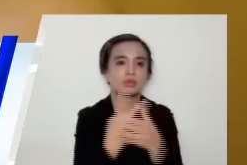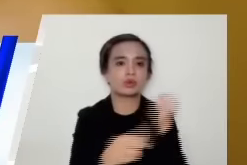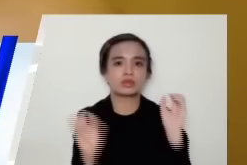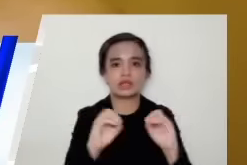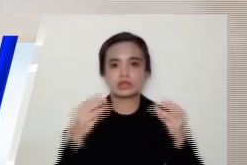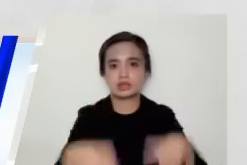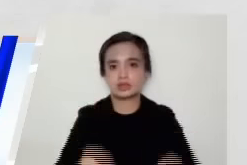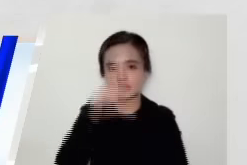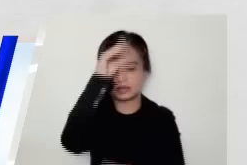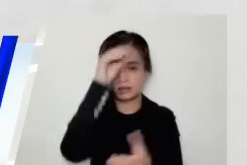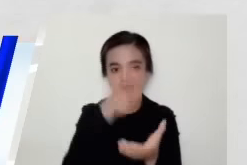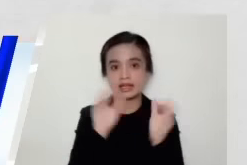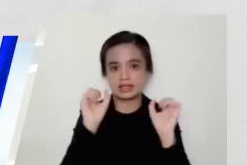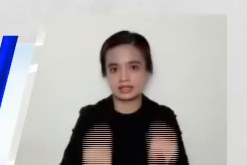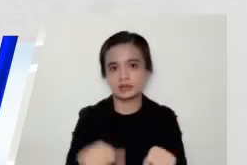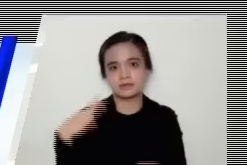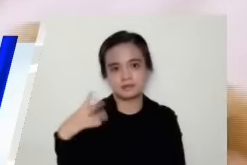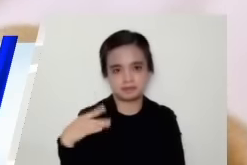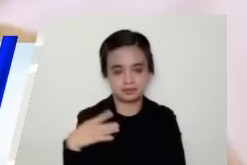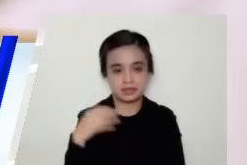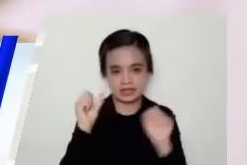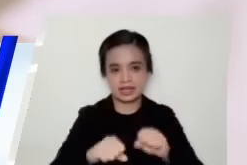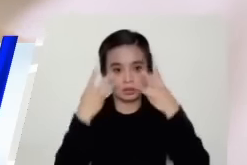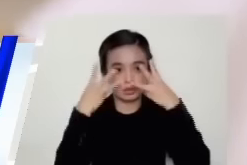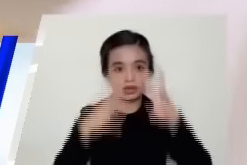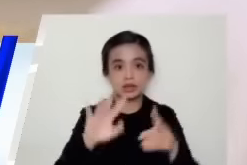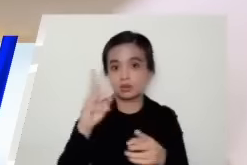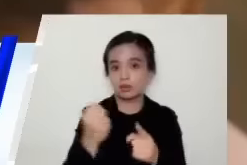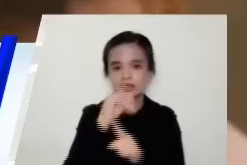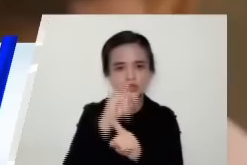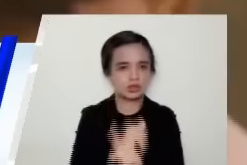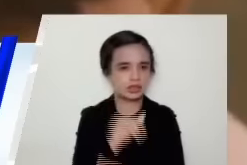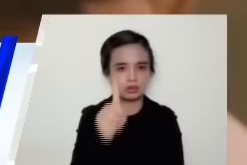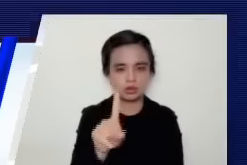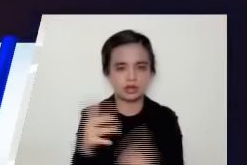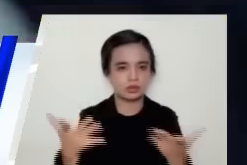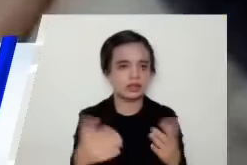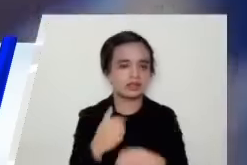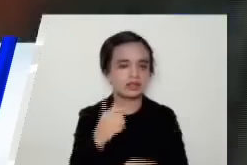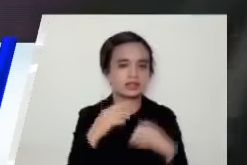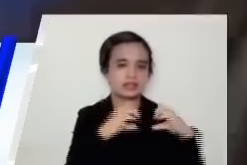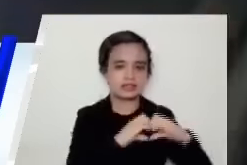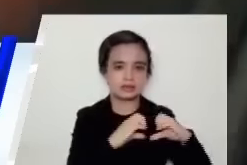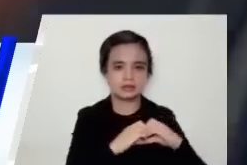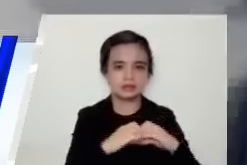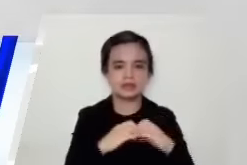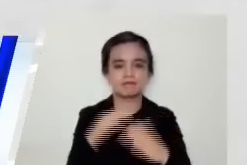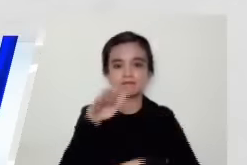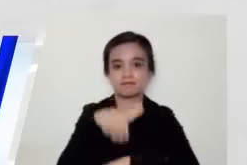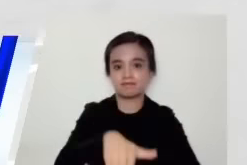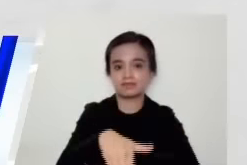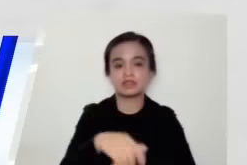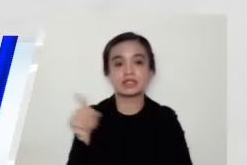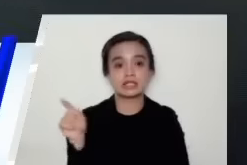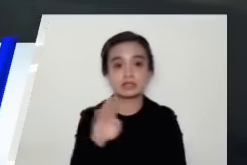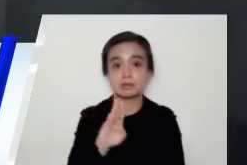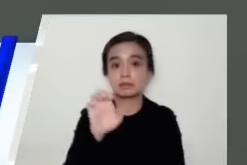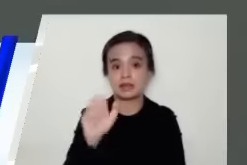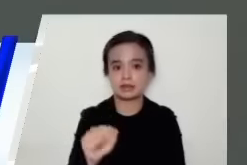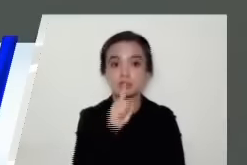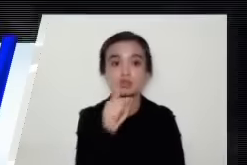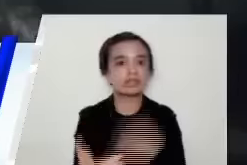Widow's War na mapapanood na simula July 1 sa GMA Prime. Si Bea mismo, very excited